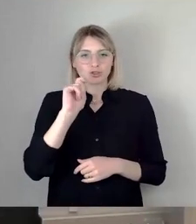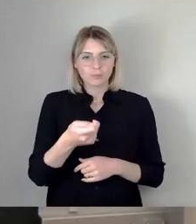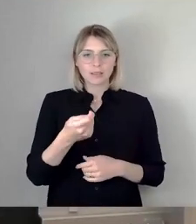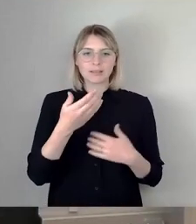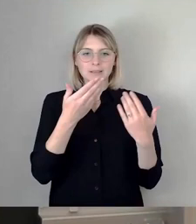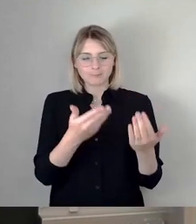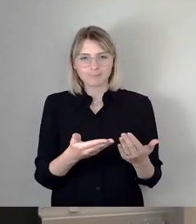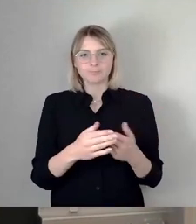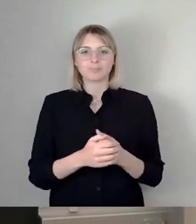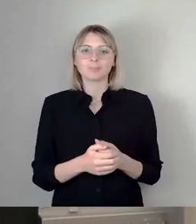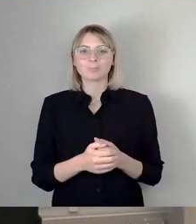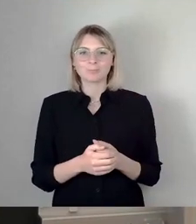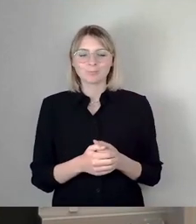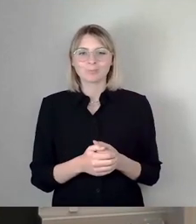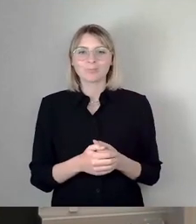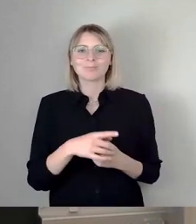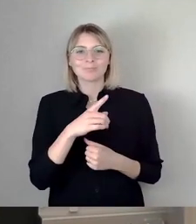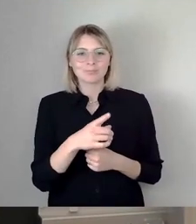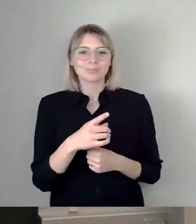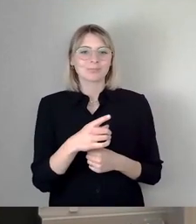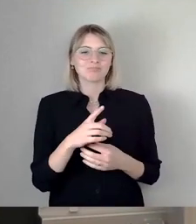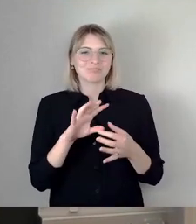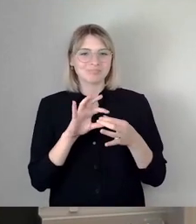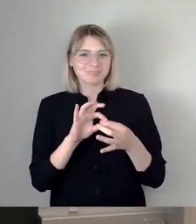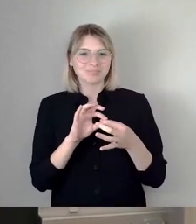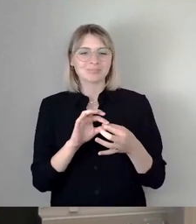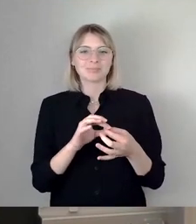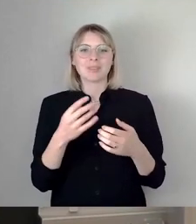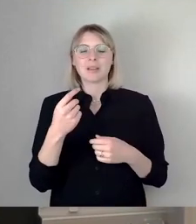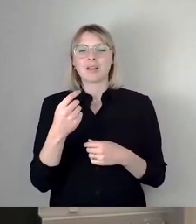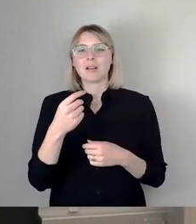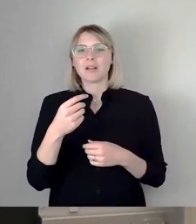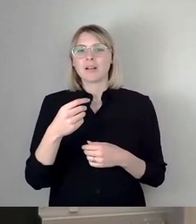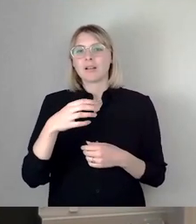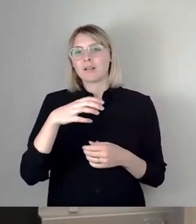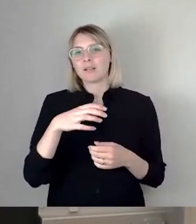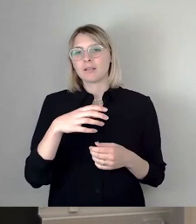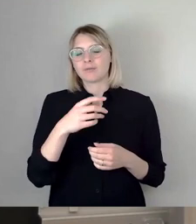der ist immer sehr für die örtlichen Verhältnisse, wenn es Prolis betrifft, der Neustadt ist er nicht ganz so sensibel.